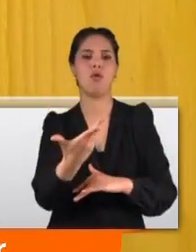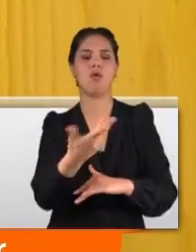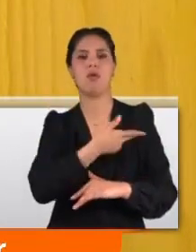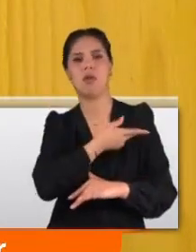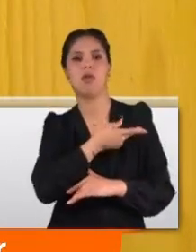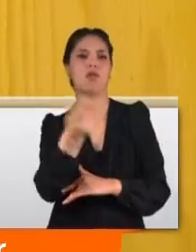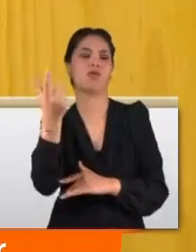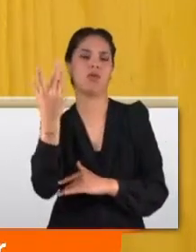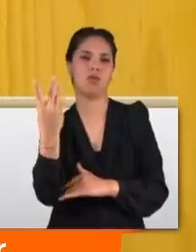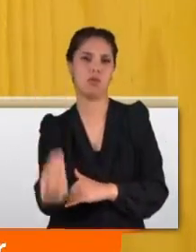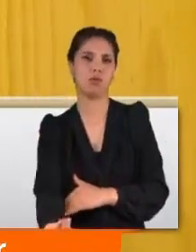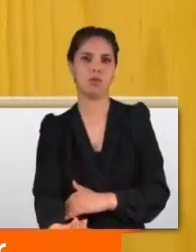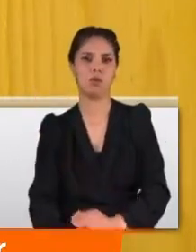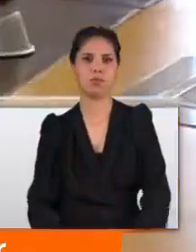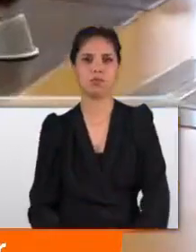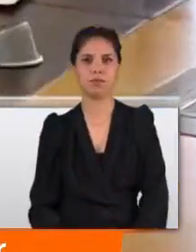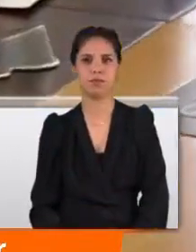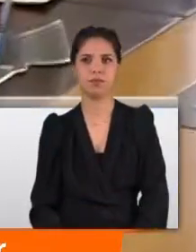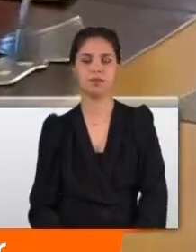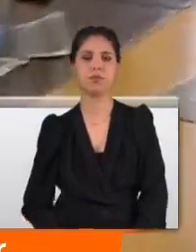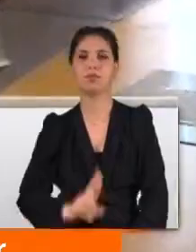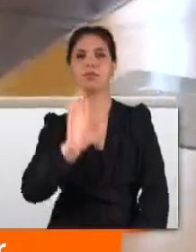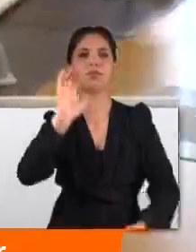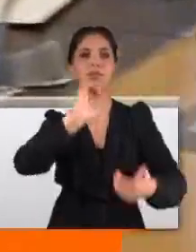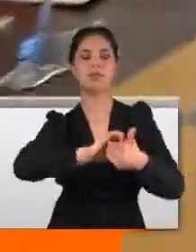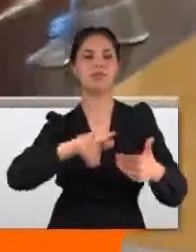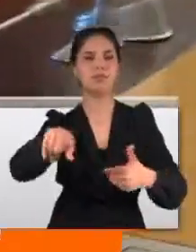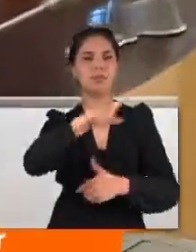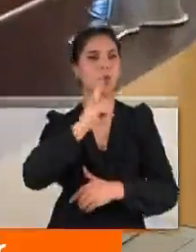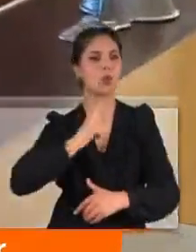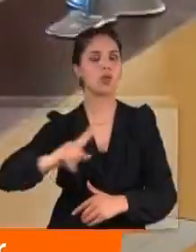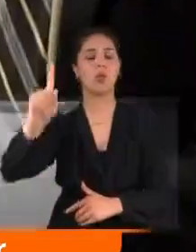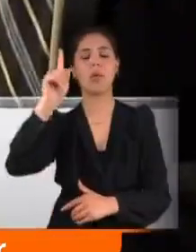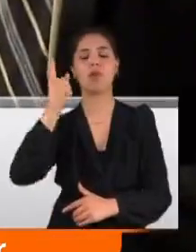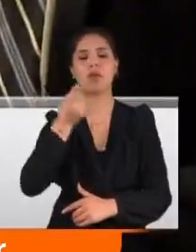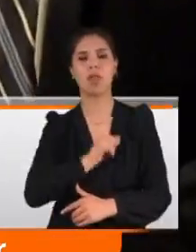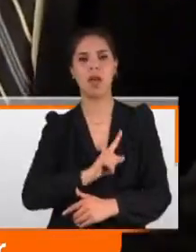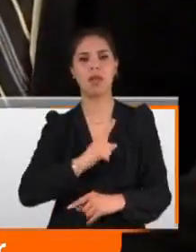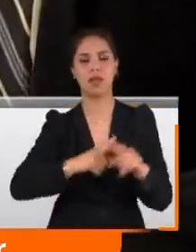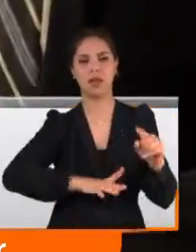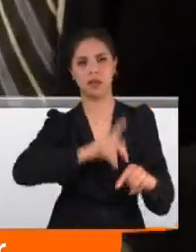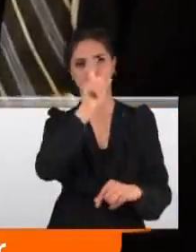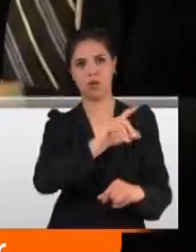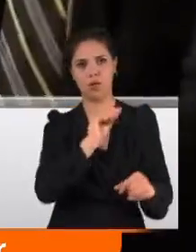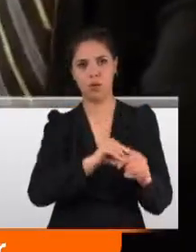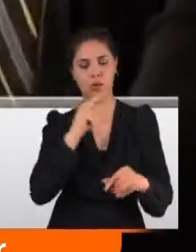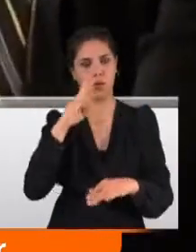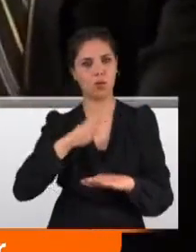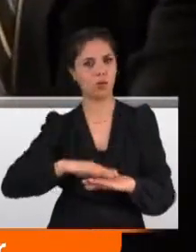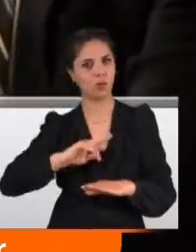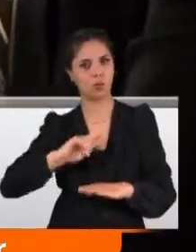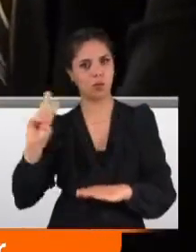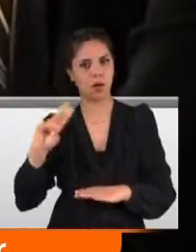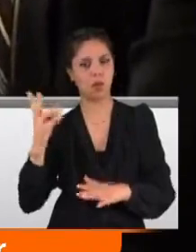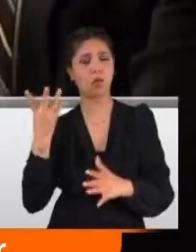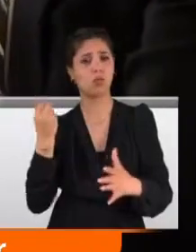taşıyıcısı bedenlerine sırt dönmüştür. Yedili Koalisyon'un Cumhurbaşkanı adayı Kemal Kılıçdaroğlu için ayrı bir parantez açtı.